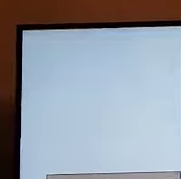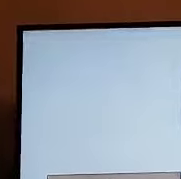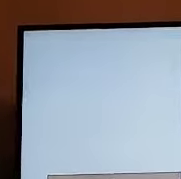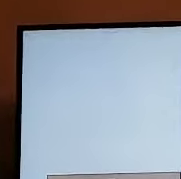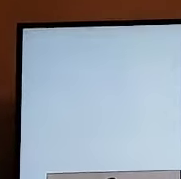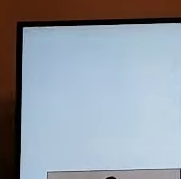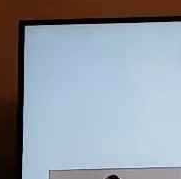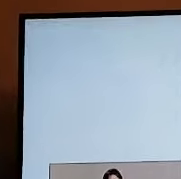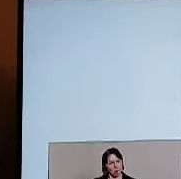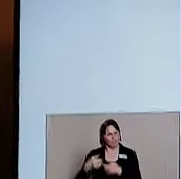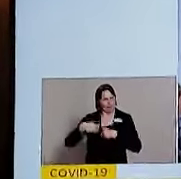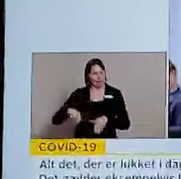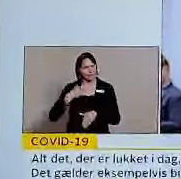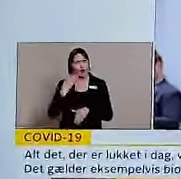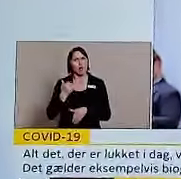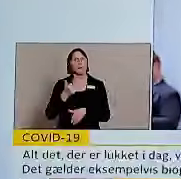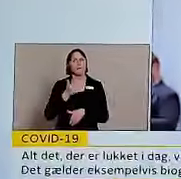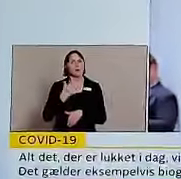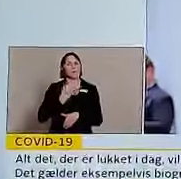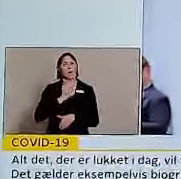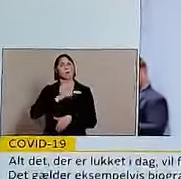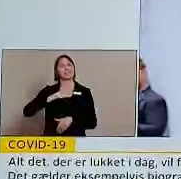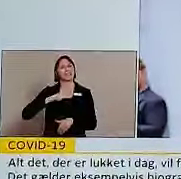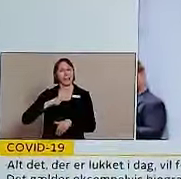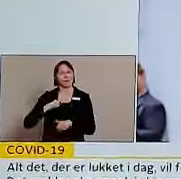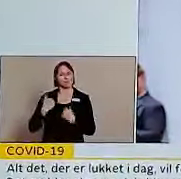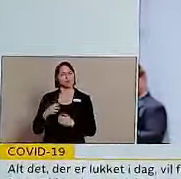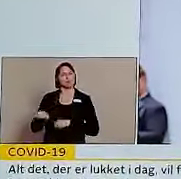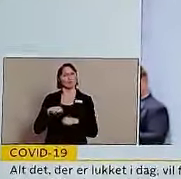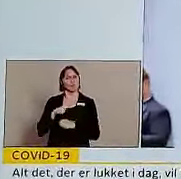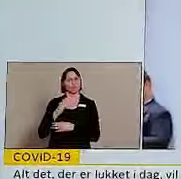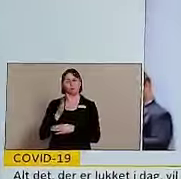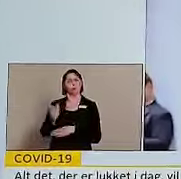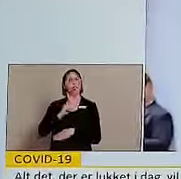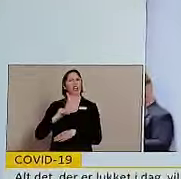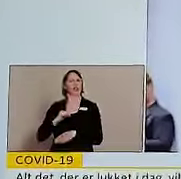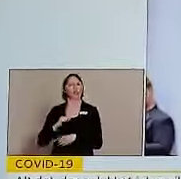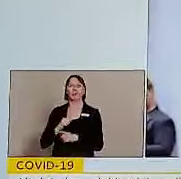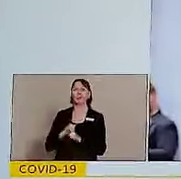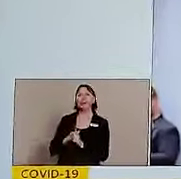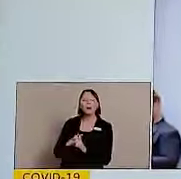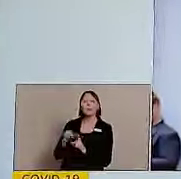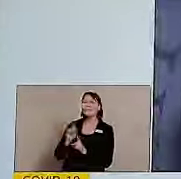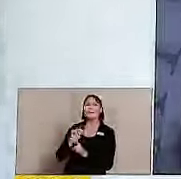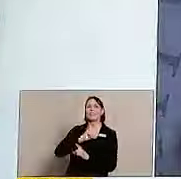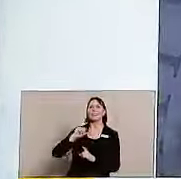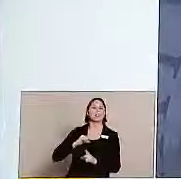يحييكم وأتمنى للجميع السلامة. الترجمة كانت فورية،